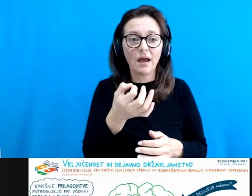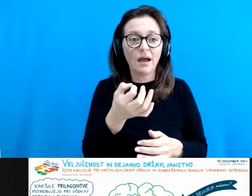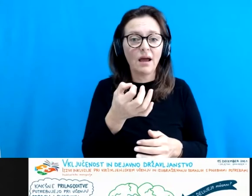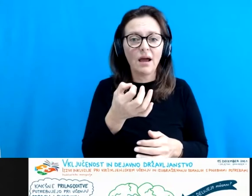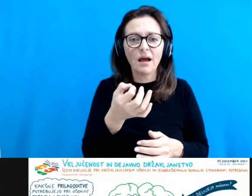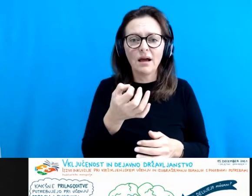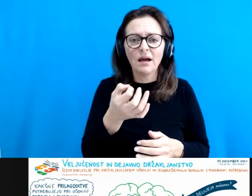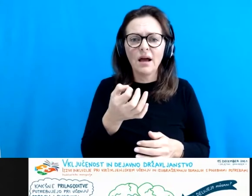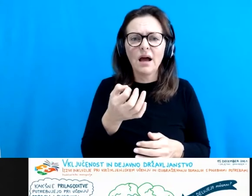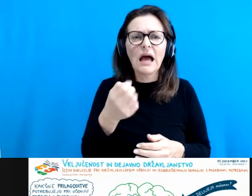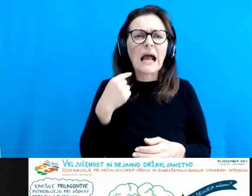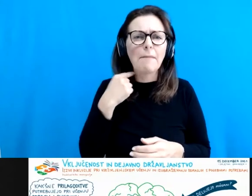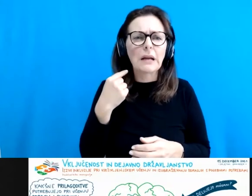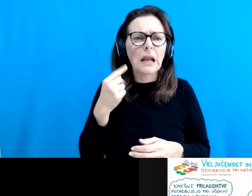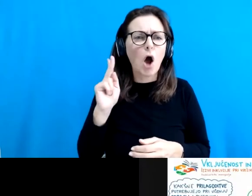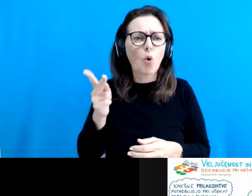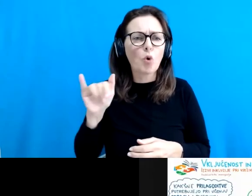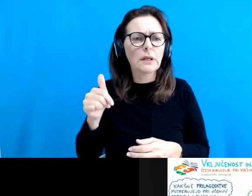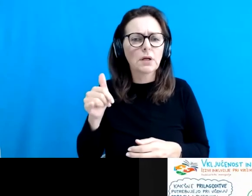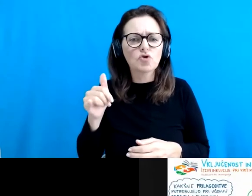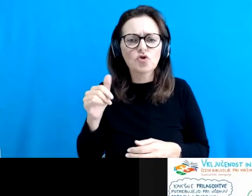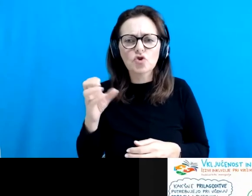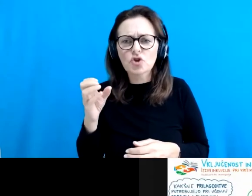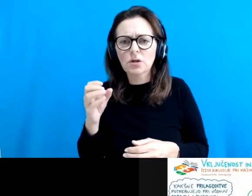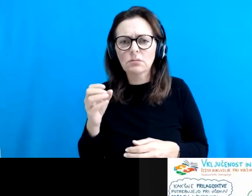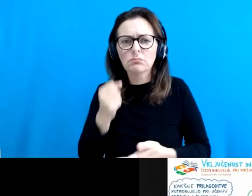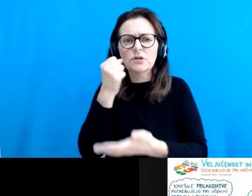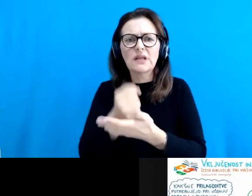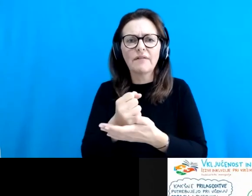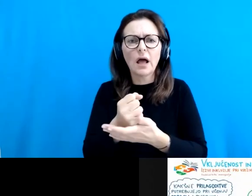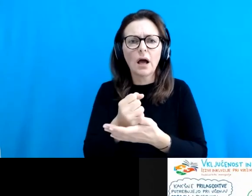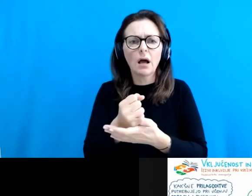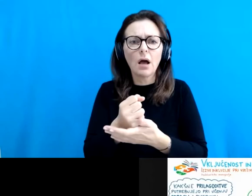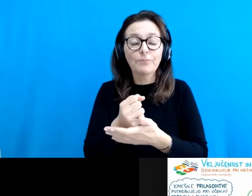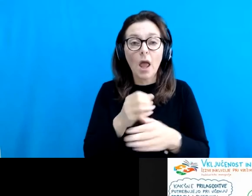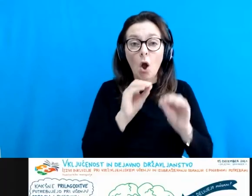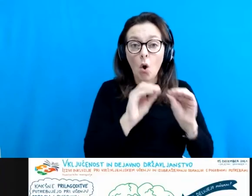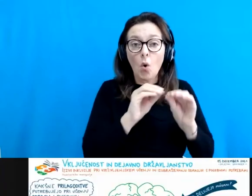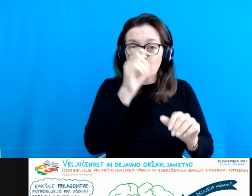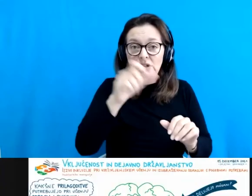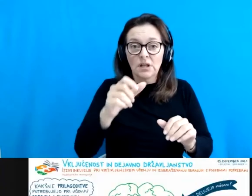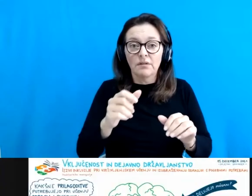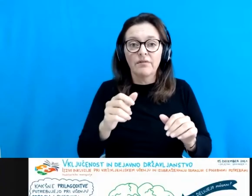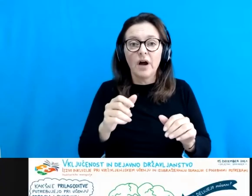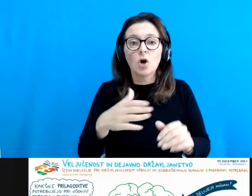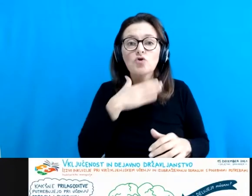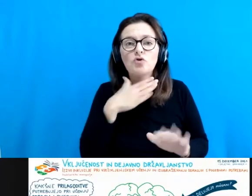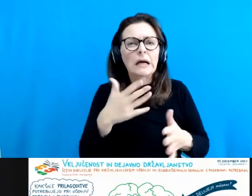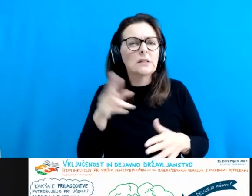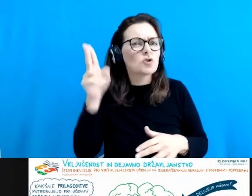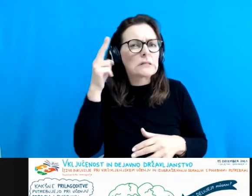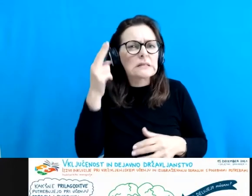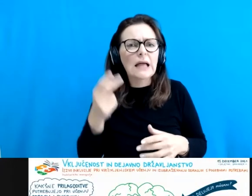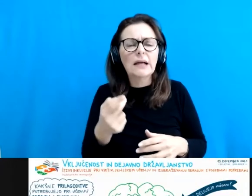Gabriela Kodrič je postavila vprašanje, da učitelji v osnovnih in srednjih šolah niso toliko seznanjeni,